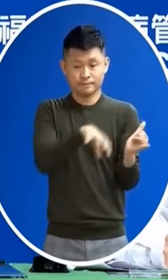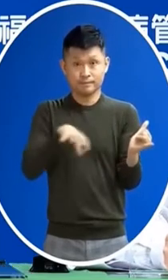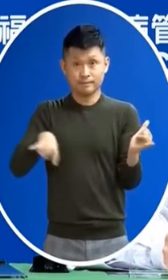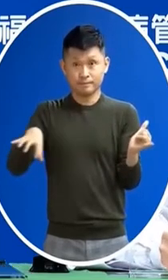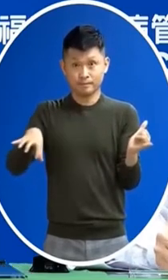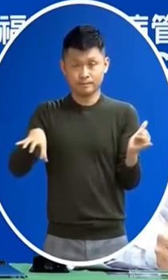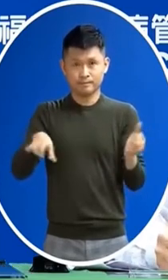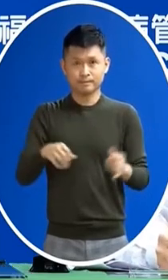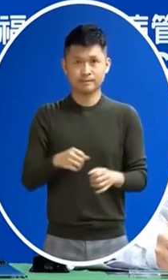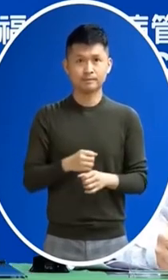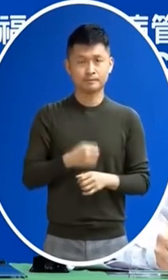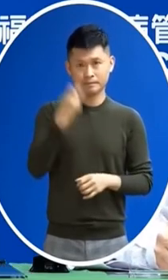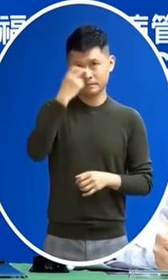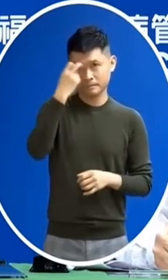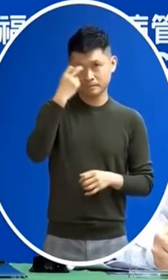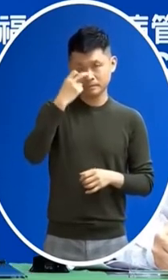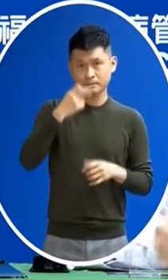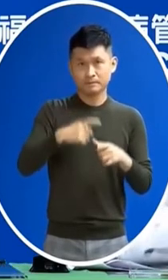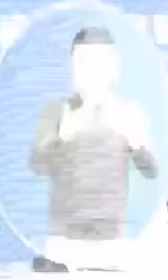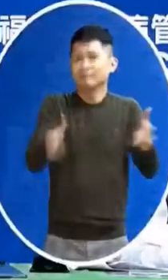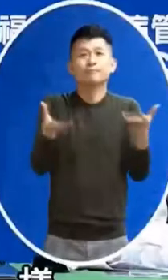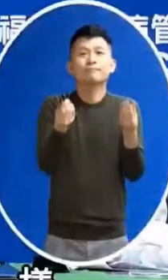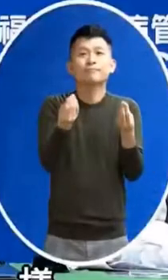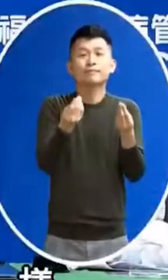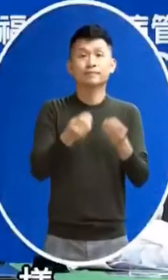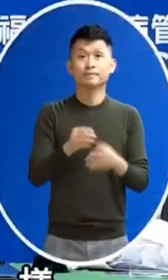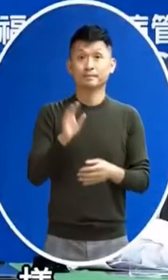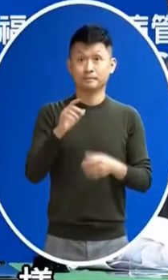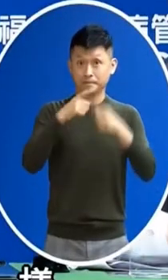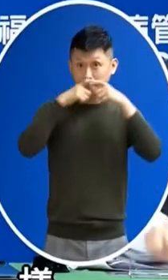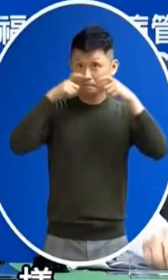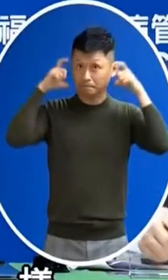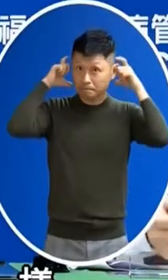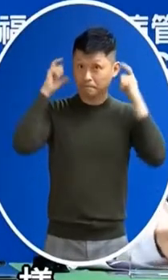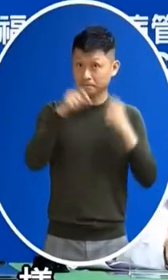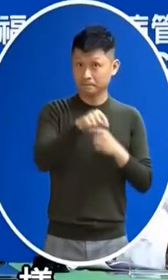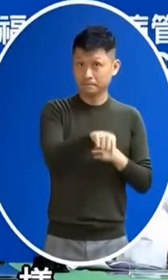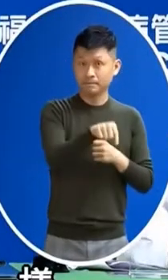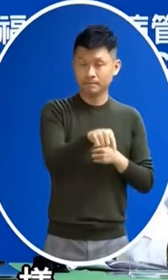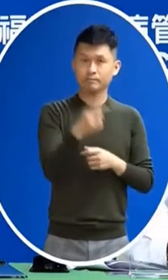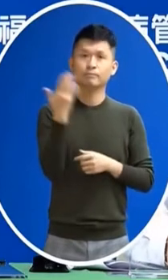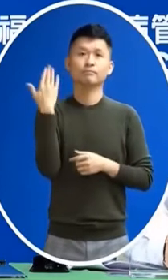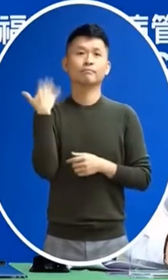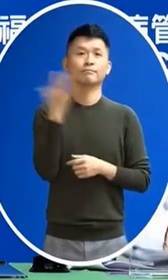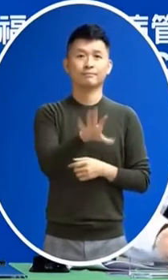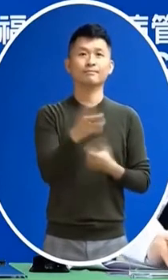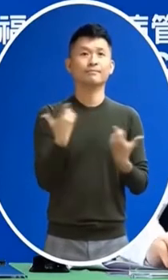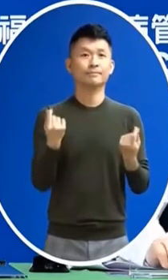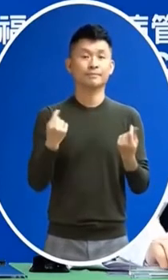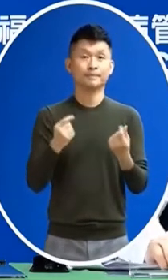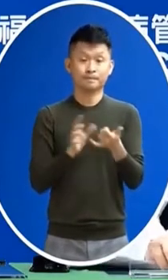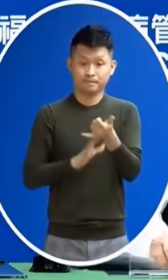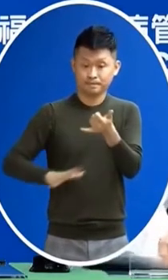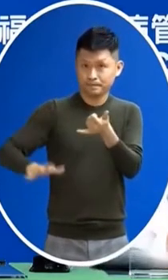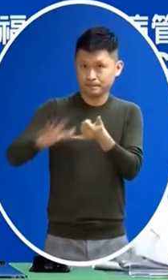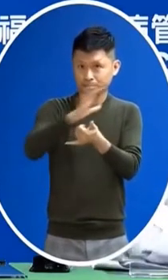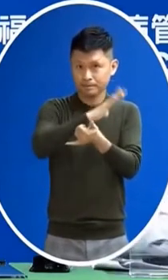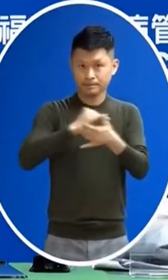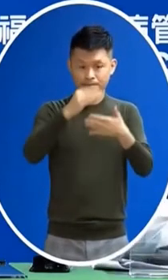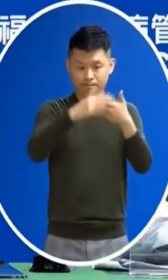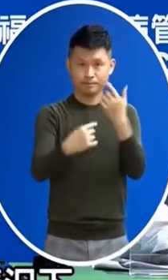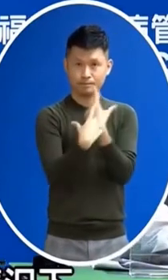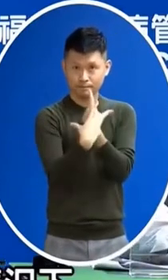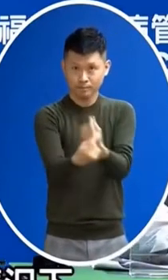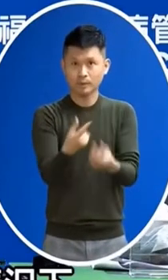的，那扩大到全国来。口罩这方面就跟原来是一样，那全国都要这样子来